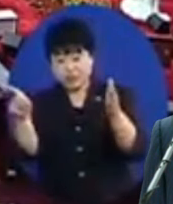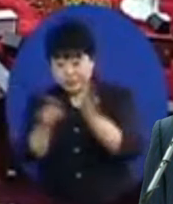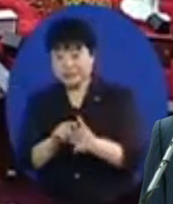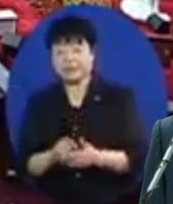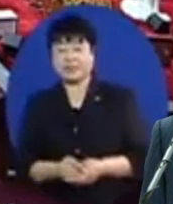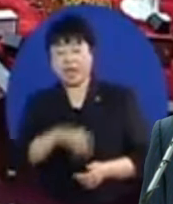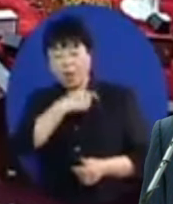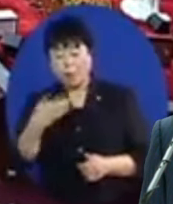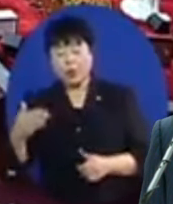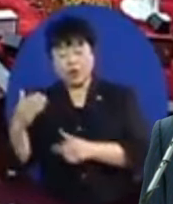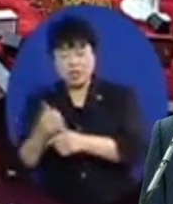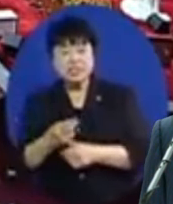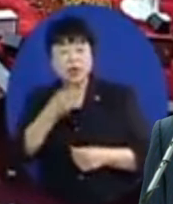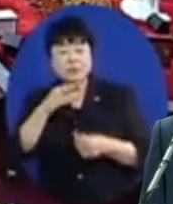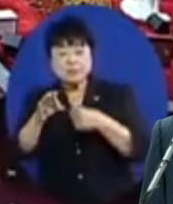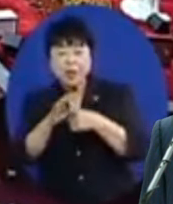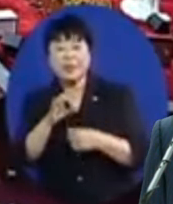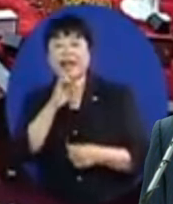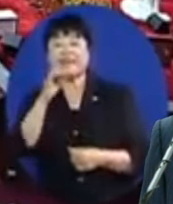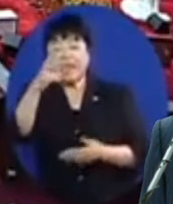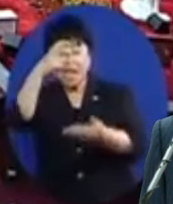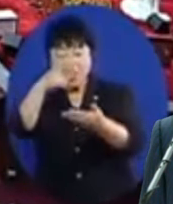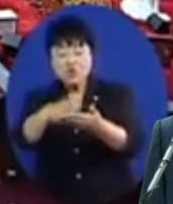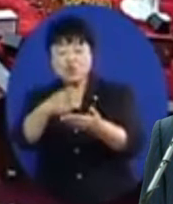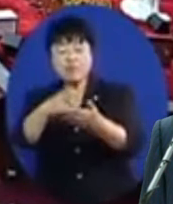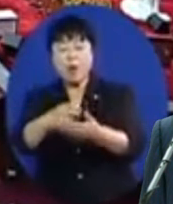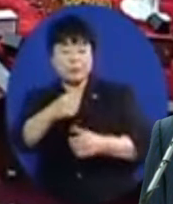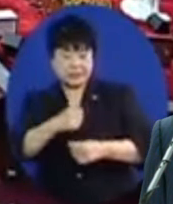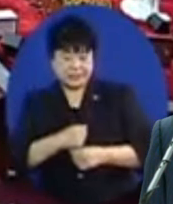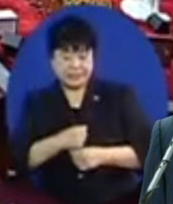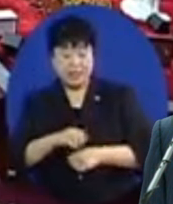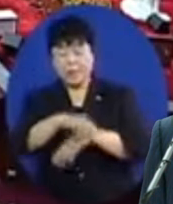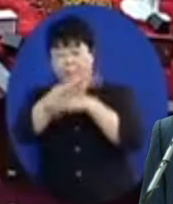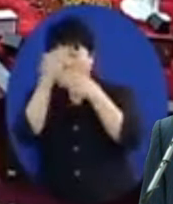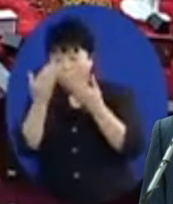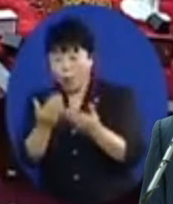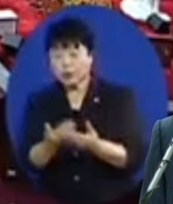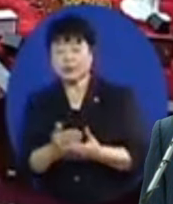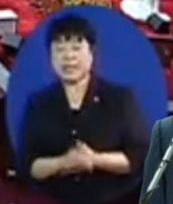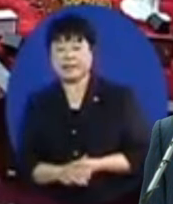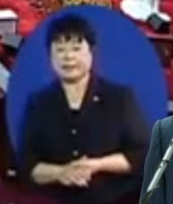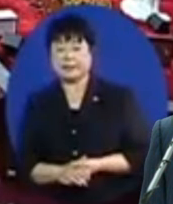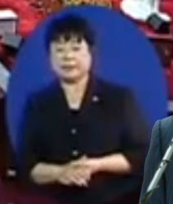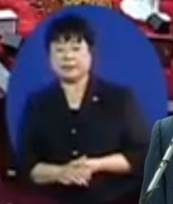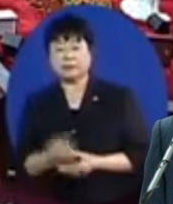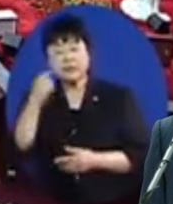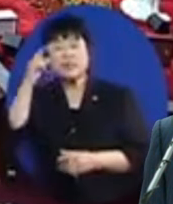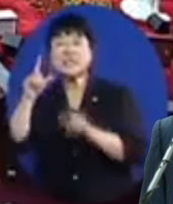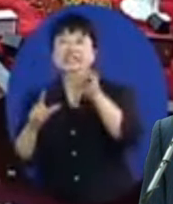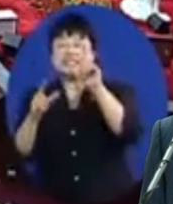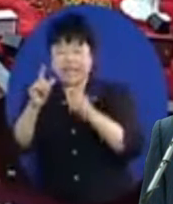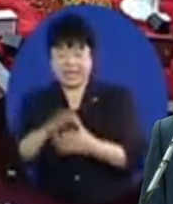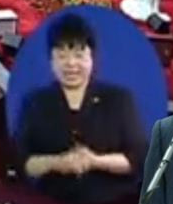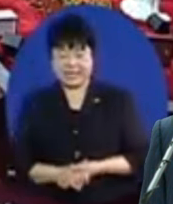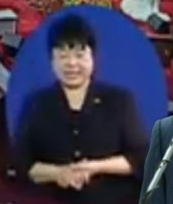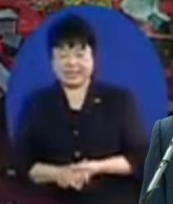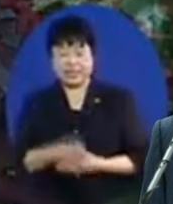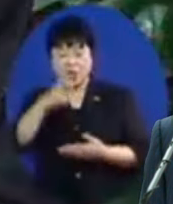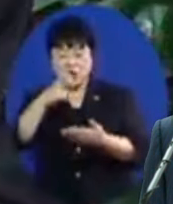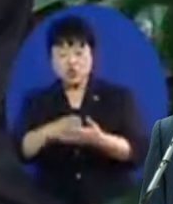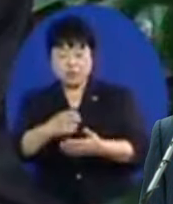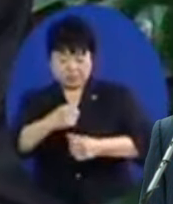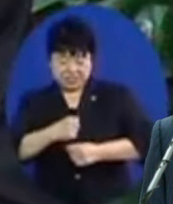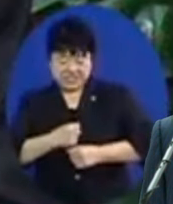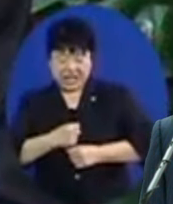보혈을 의지하지 않으면 안 되는 것입니다. 율법을 지키는 사람은 모두 다 위선자입니다. 나는 율법을